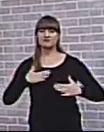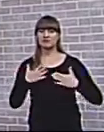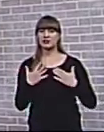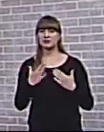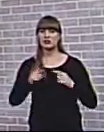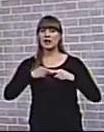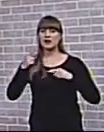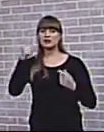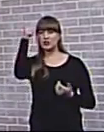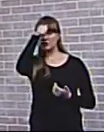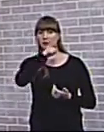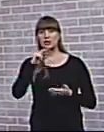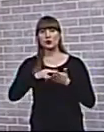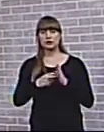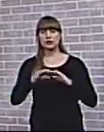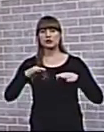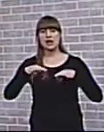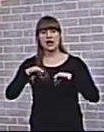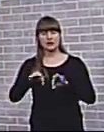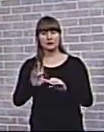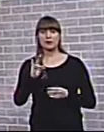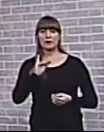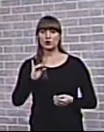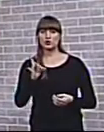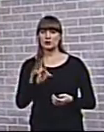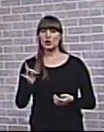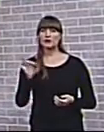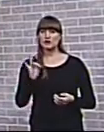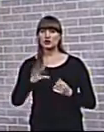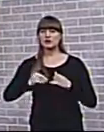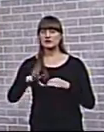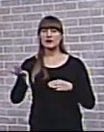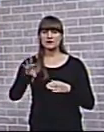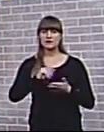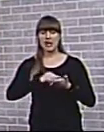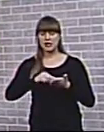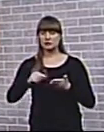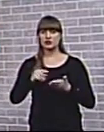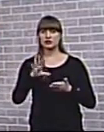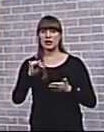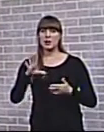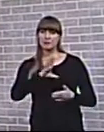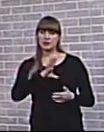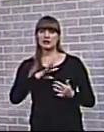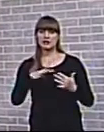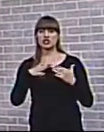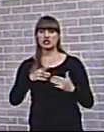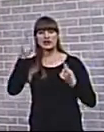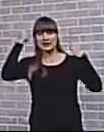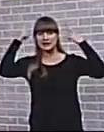В следующем году планируется автопробег по южным районам. Ростовская земля вся отмечена знаками былых сражений.